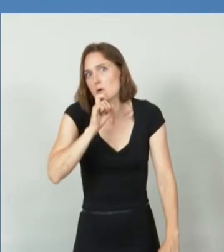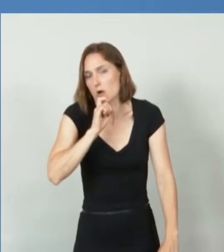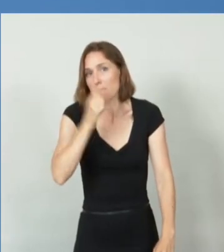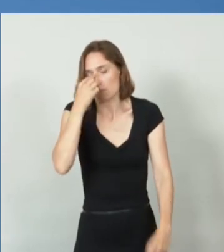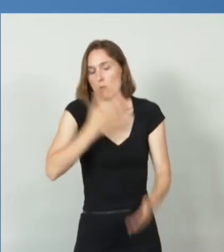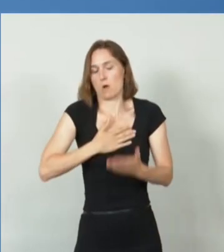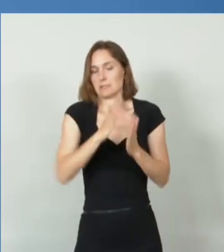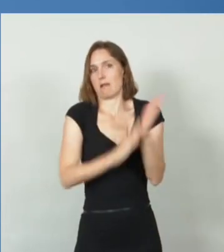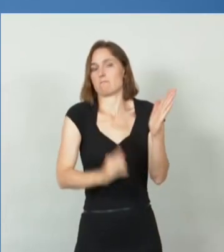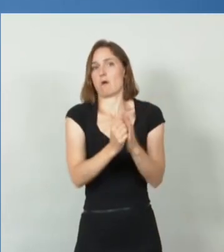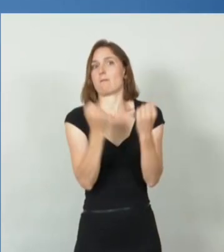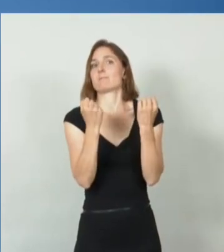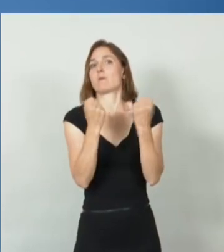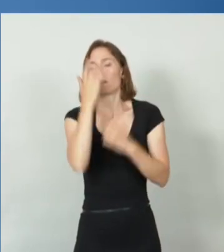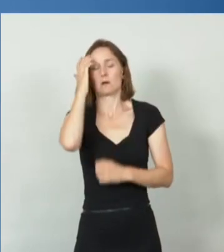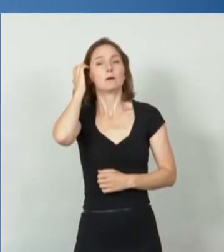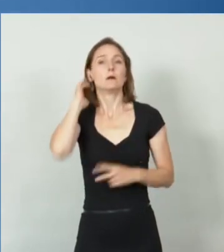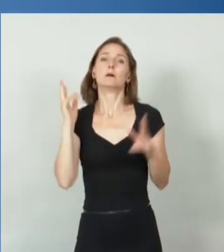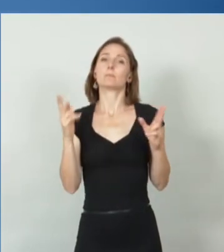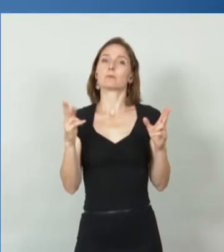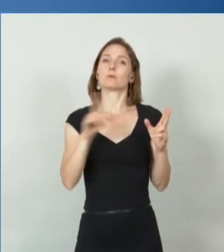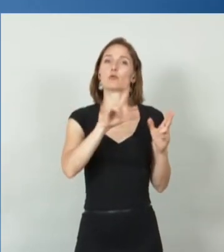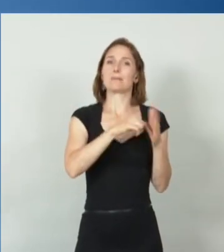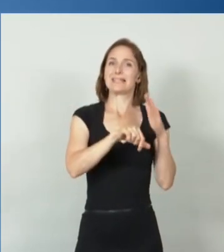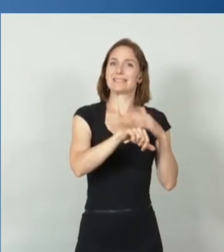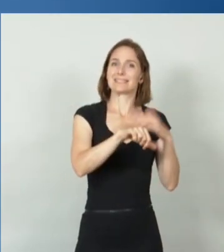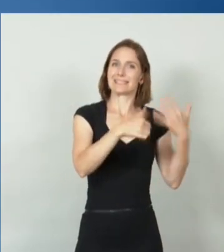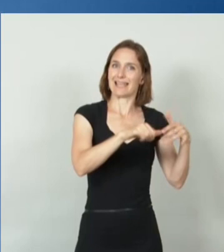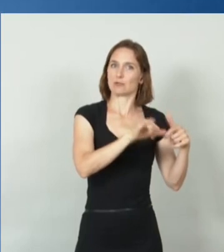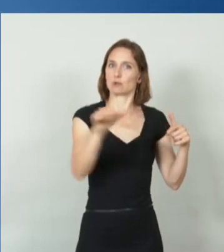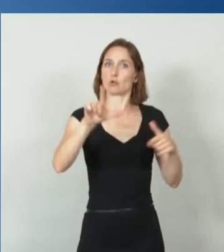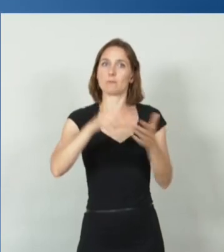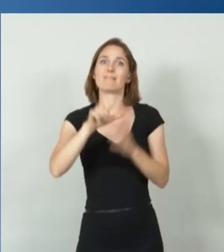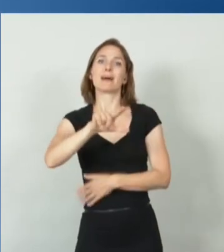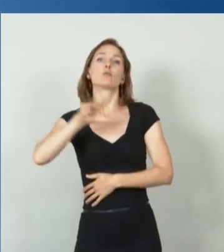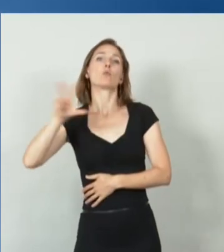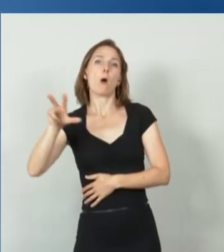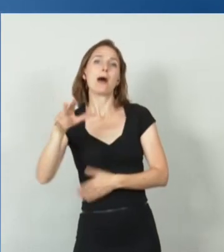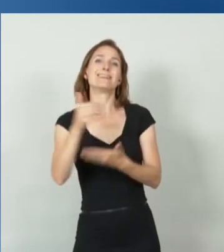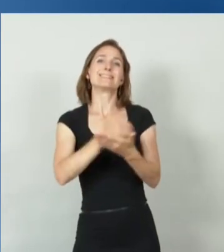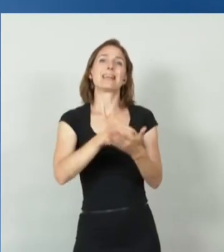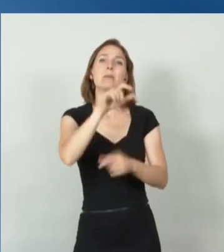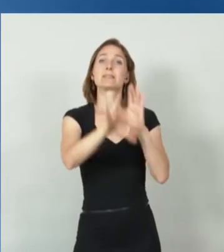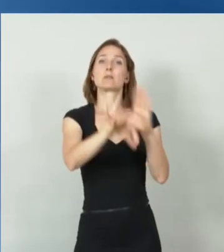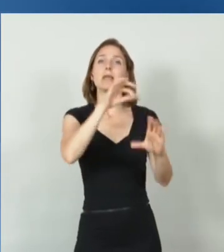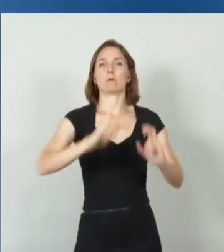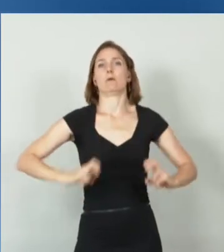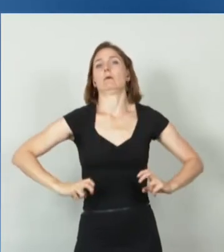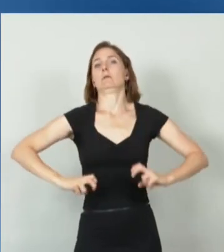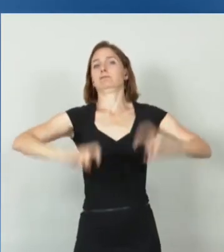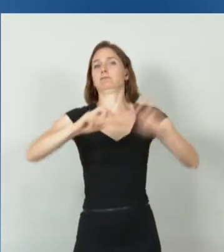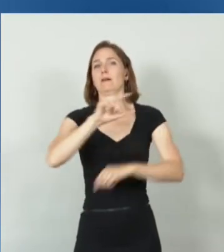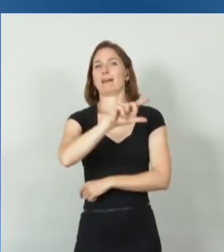symbolique entre 2016 et 2023 l'enveloppe des indemnités des élus a augmenté de 23,4%